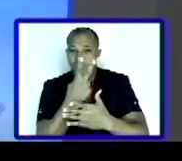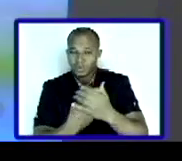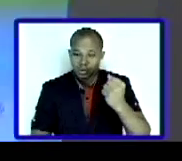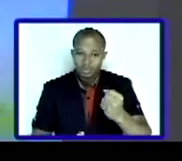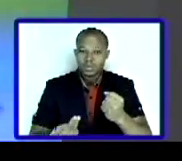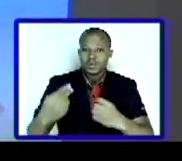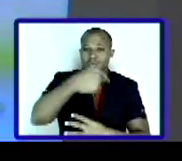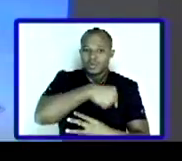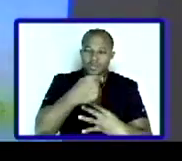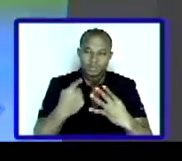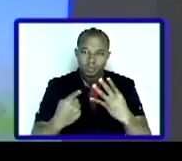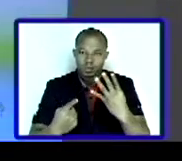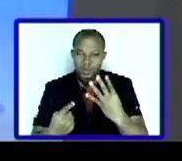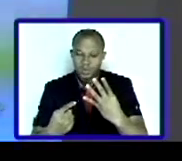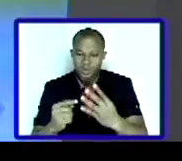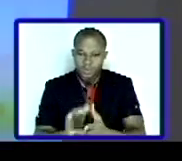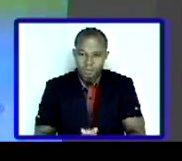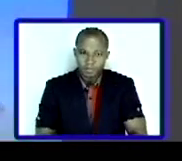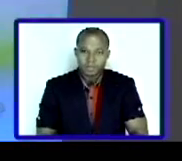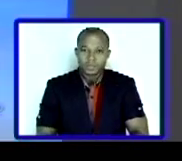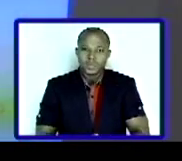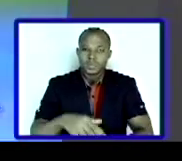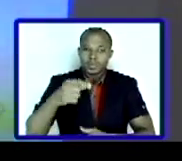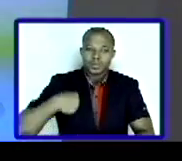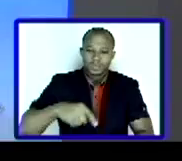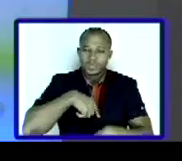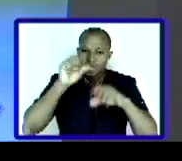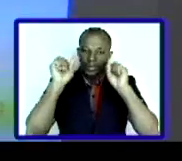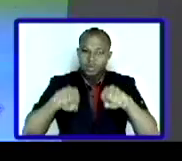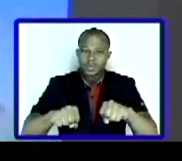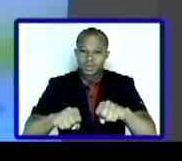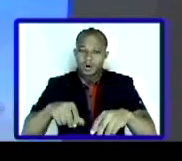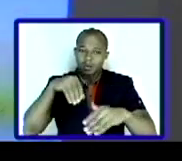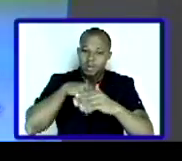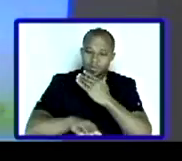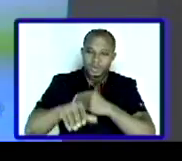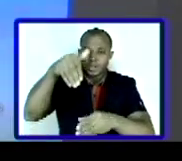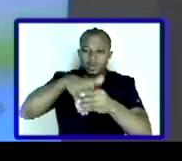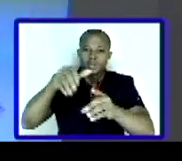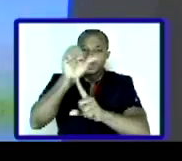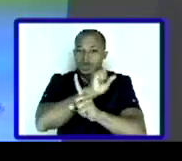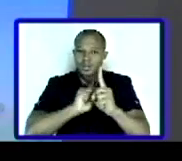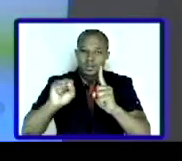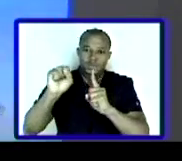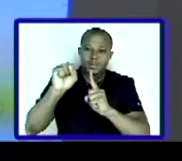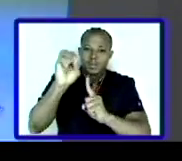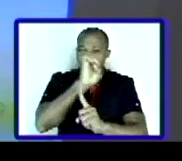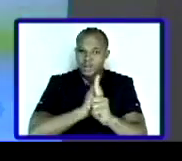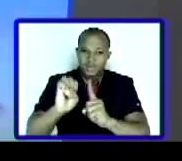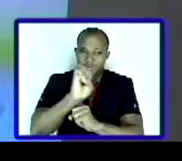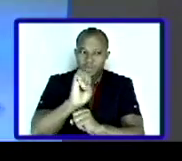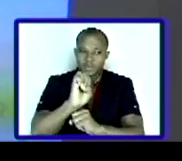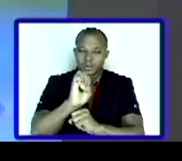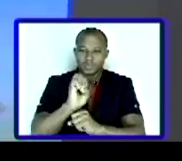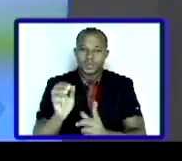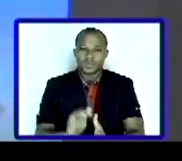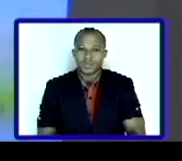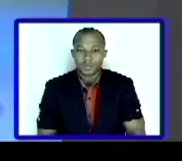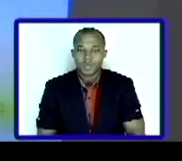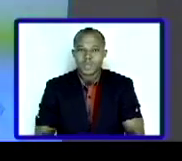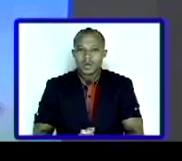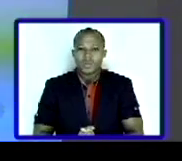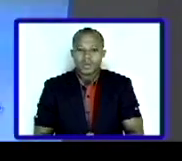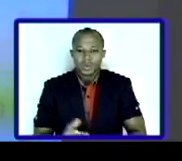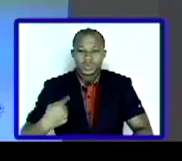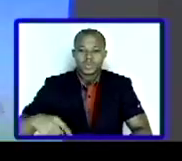pour pouvoir fonctionner aussi, pour pouvoir dans la vie, mais pour pouvoir fonctionner dans un environnement. Il y a les facteurs environnementaux et les facteurs personnels. Et pour les